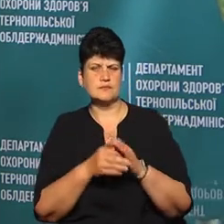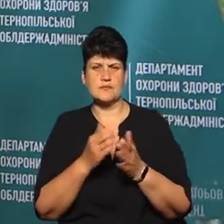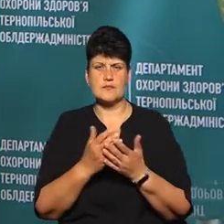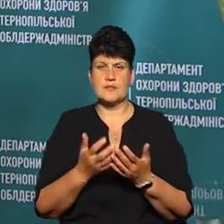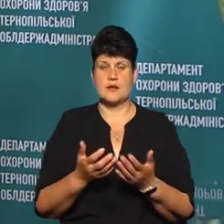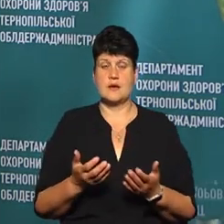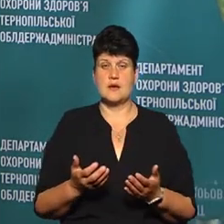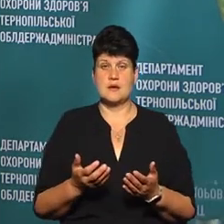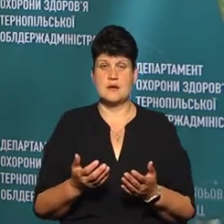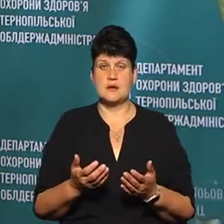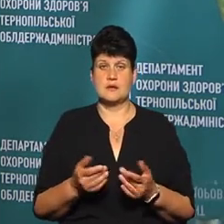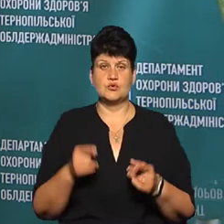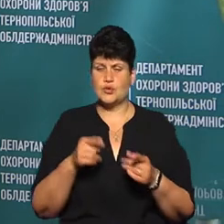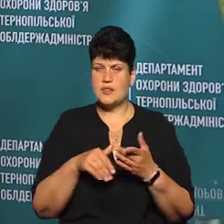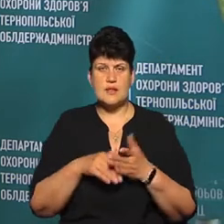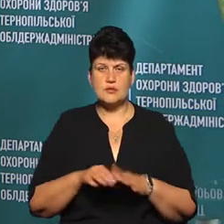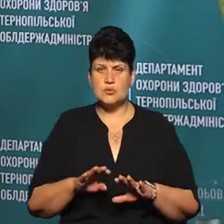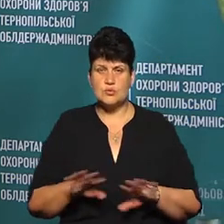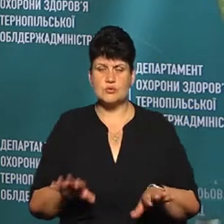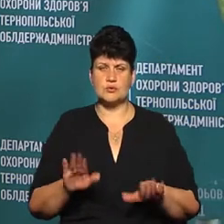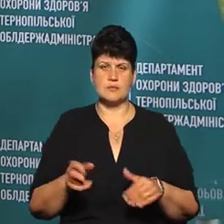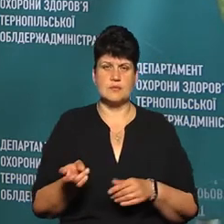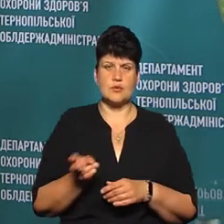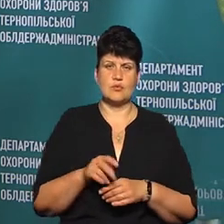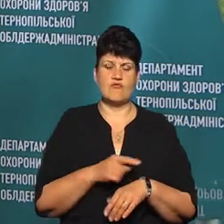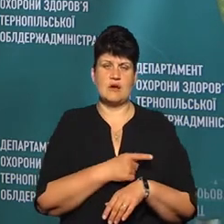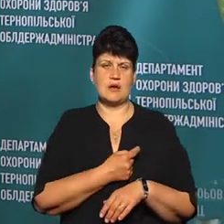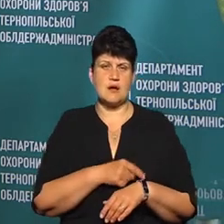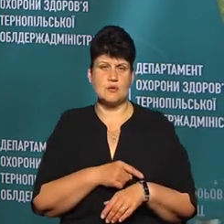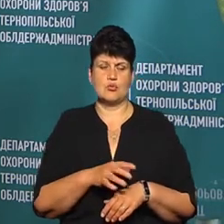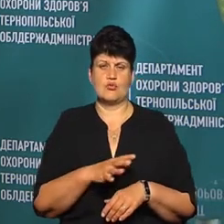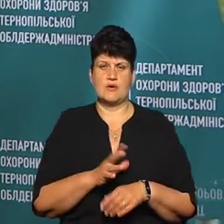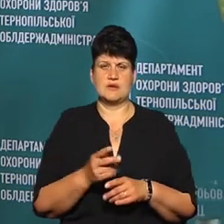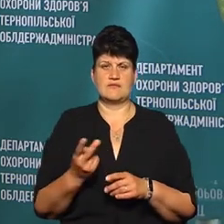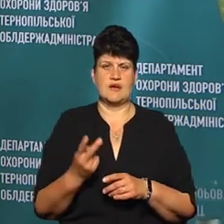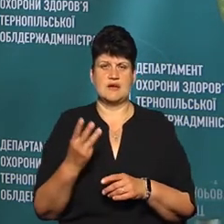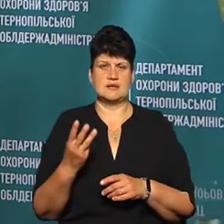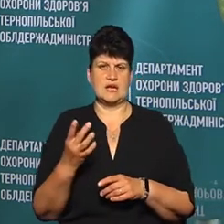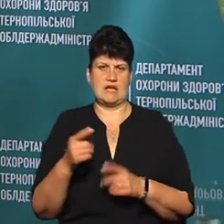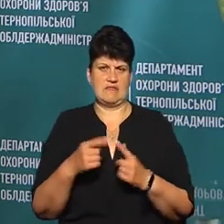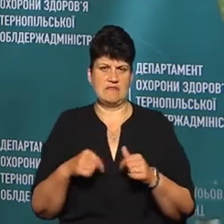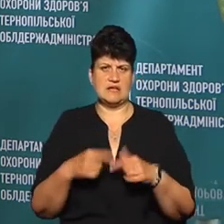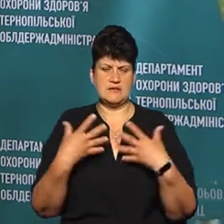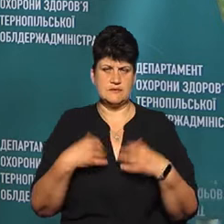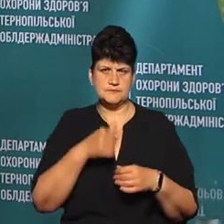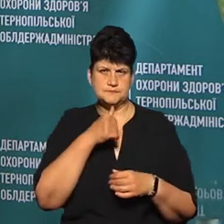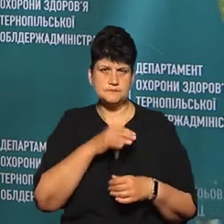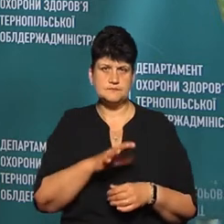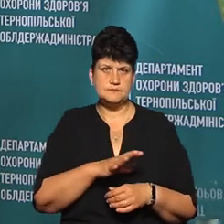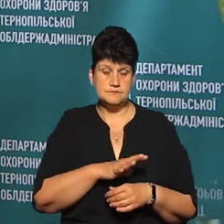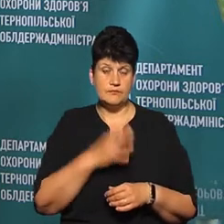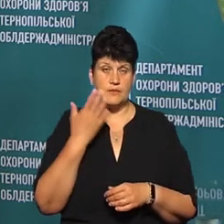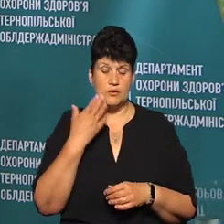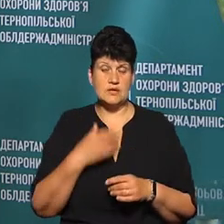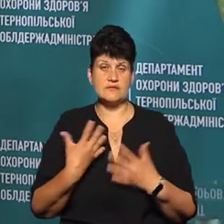приймають, воно не допомагає, тоді звертаються в лікарню. Буває так, що 2-3 види антибіотиків вже перепробувала, і коли вона